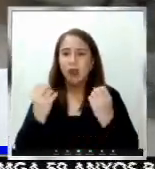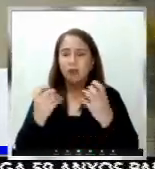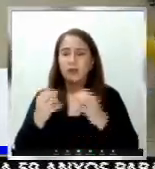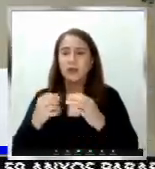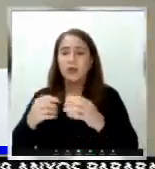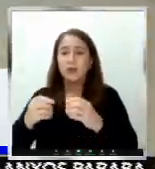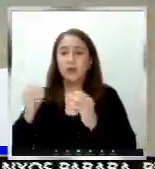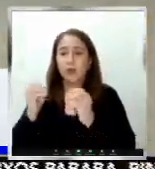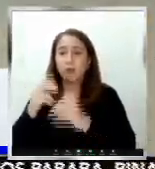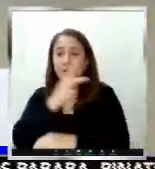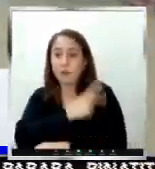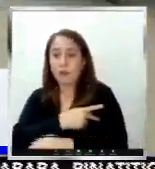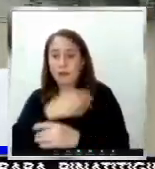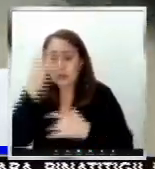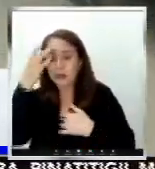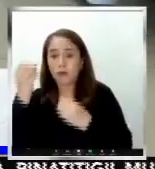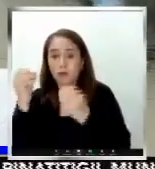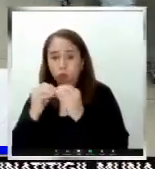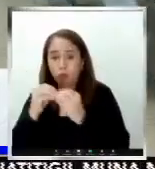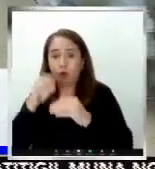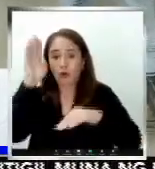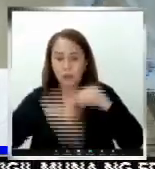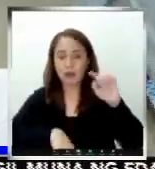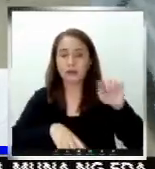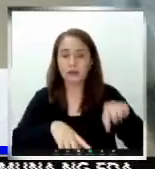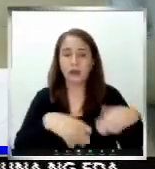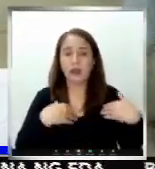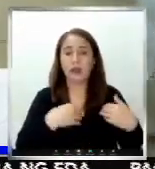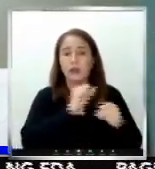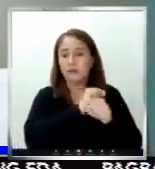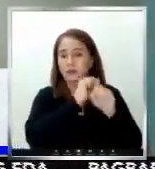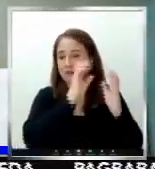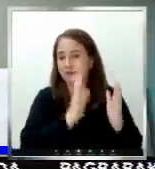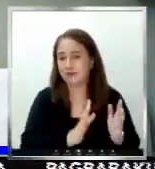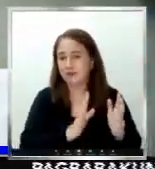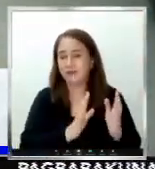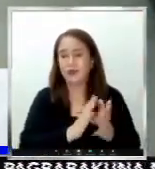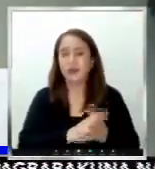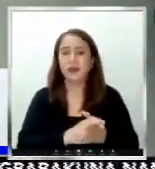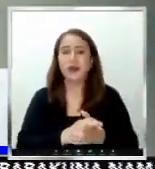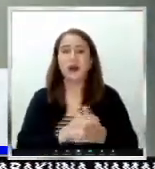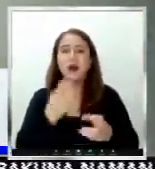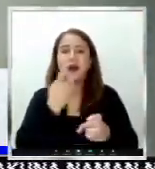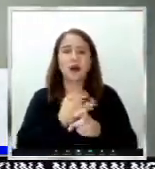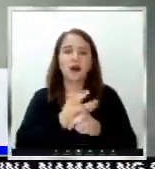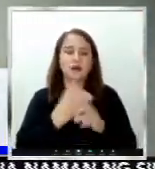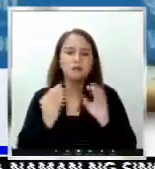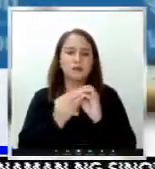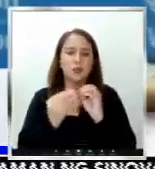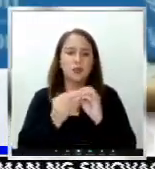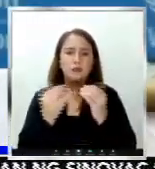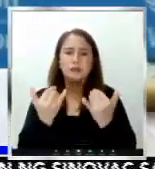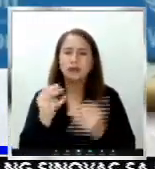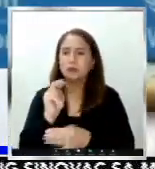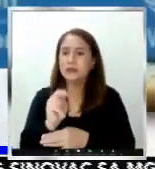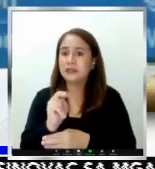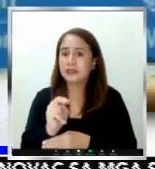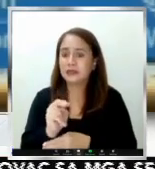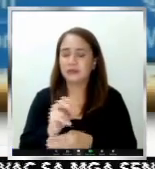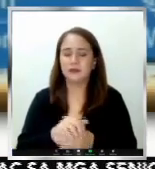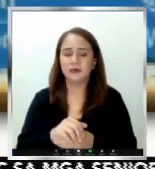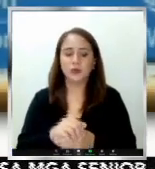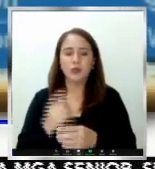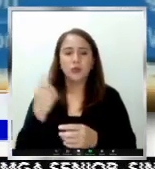system. Lalo daw mahihirapan ang mga healthcare workers kapag nangyari ito sa panahong pinakakailangan sila. We're concerned